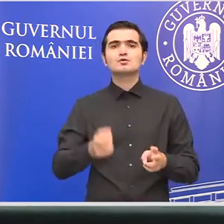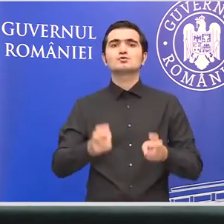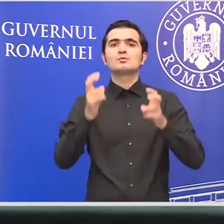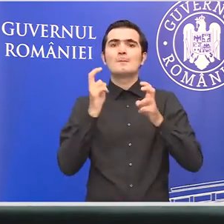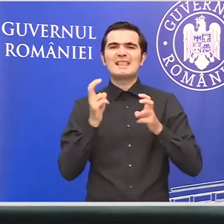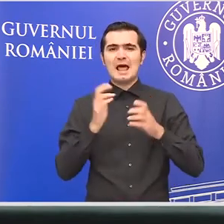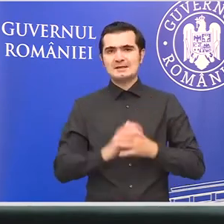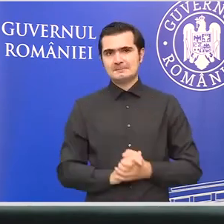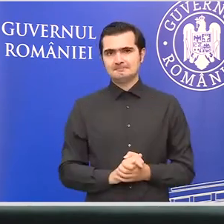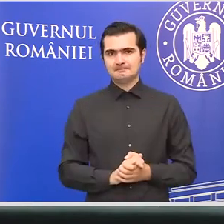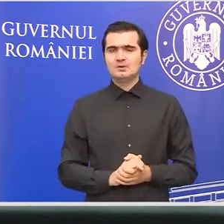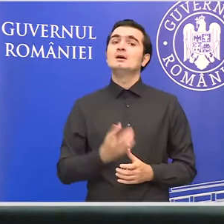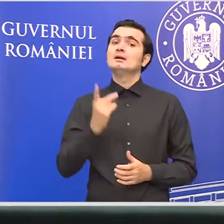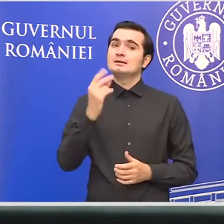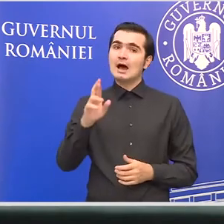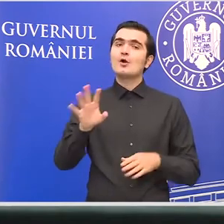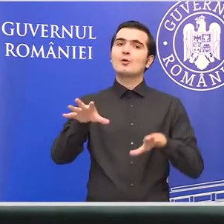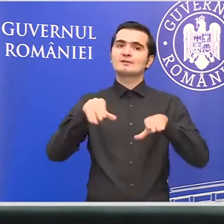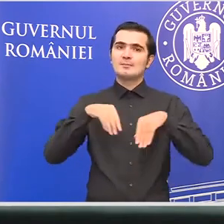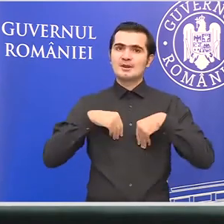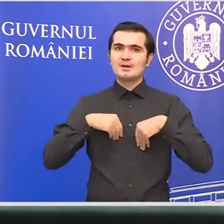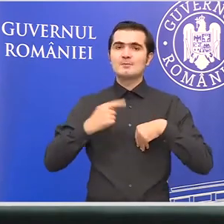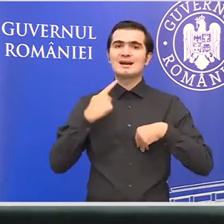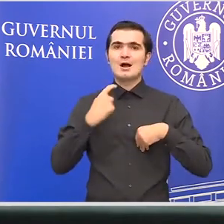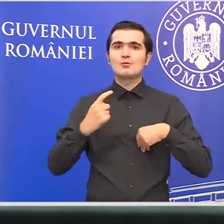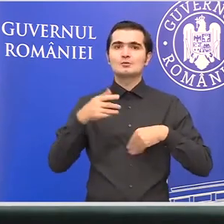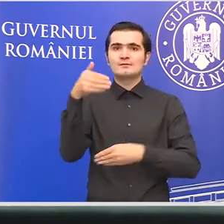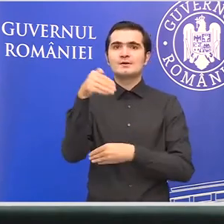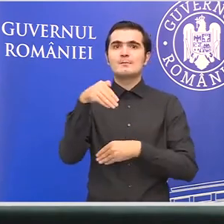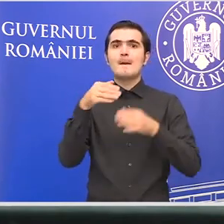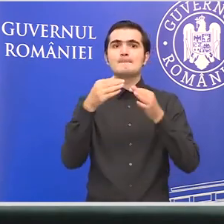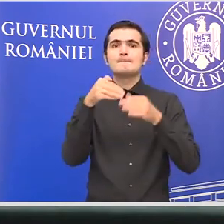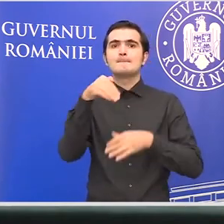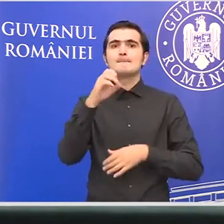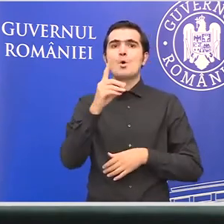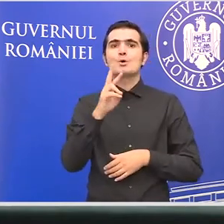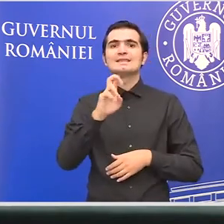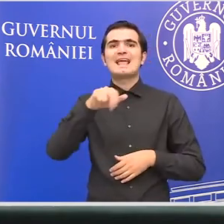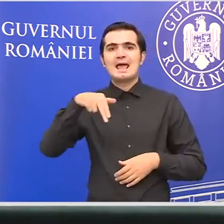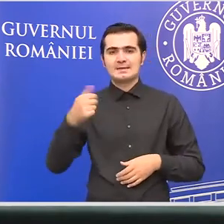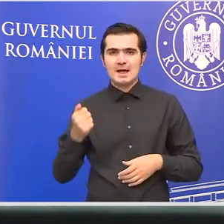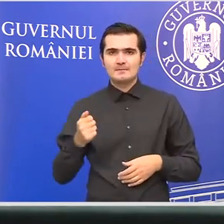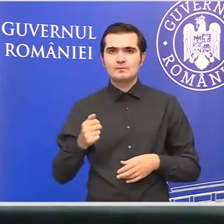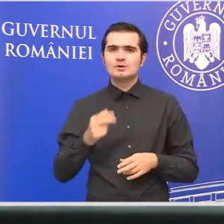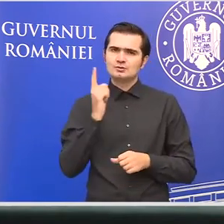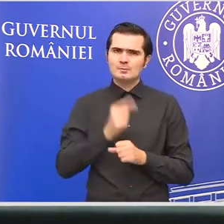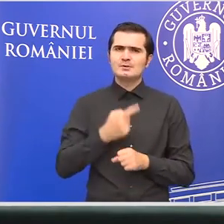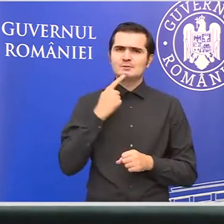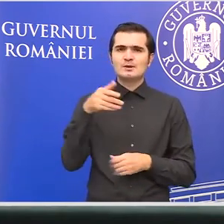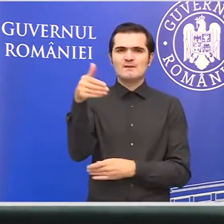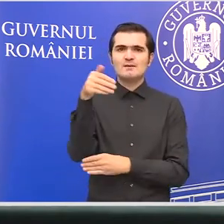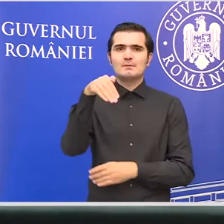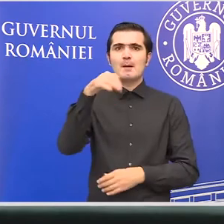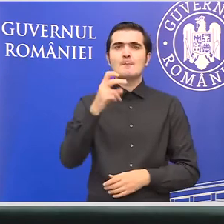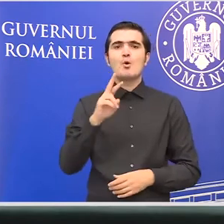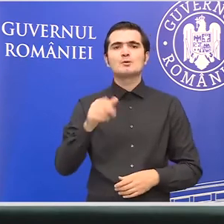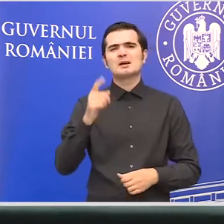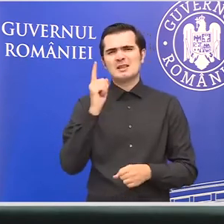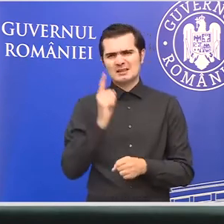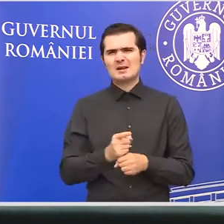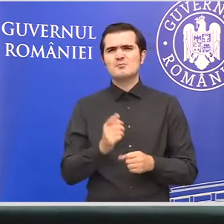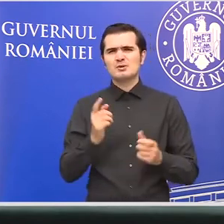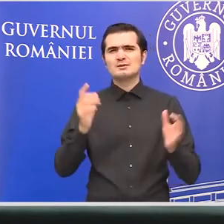suspendate. Vom primi, în schimb, de la Moderna, unde trebuie să menționăm că compania Moderna a trebuit să reducă